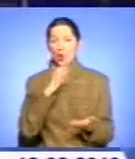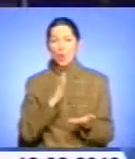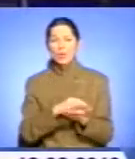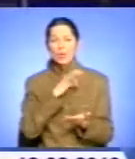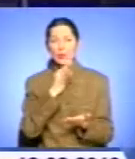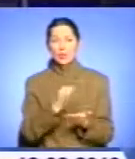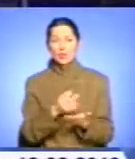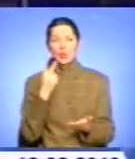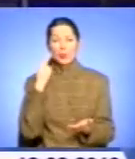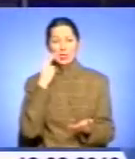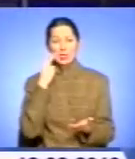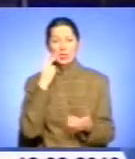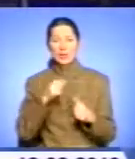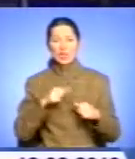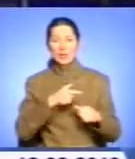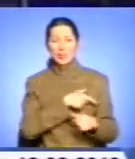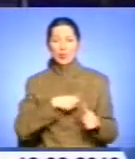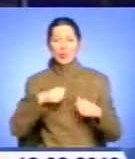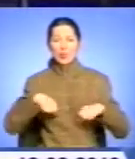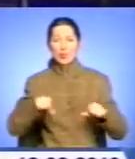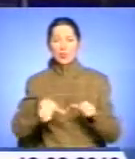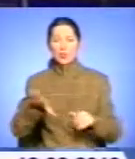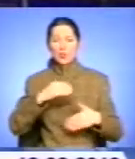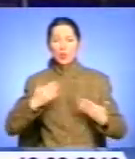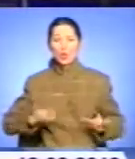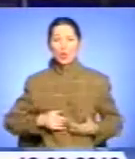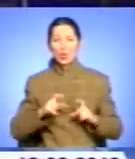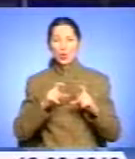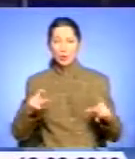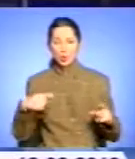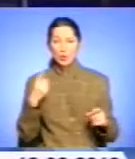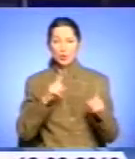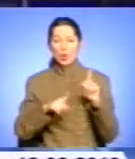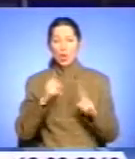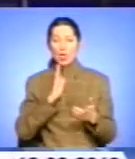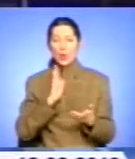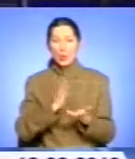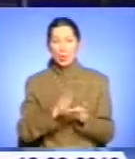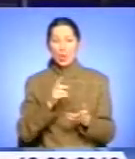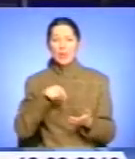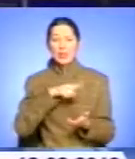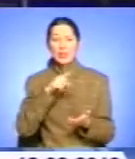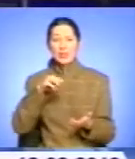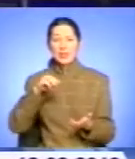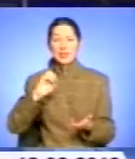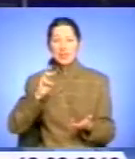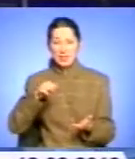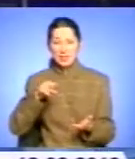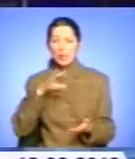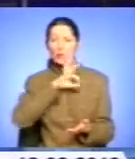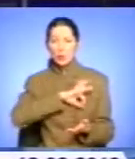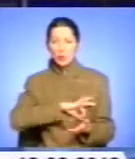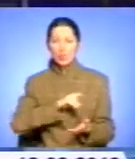і постійні депутатські комісії. Усі комунальні установи обласної ради пройдуть тест на прибутковість. Іншими словами, до них